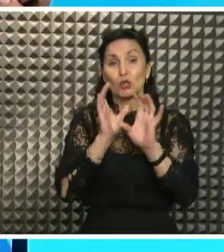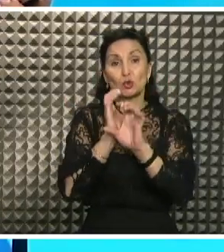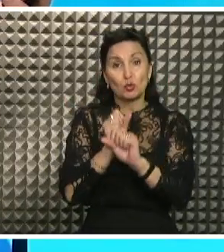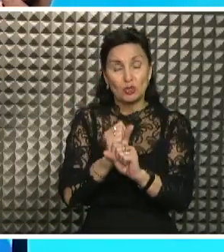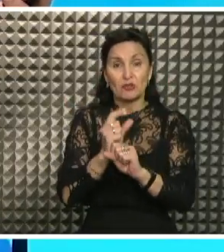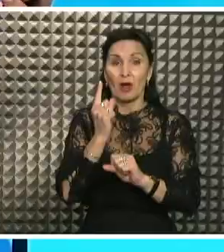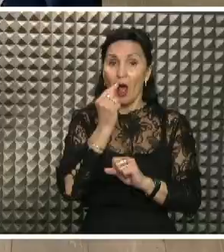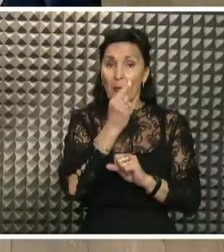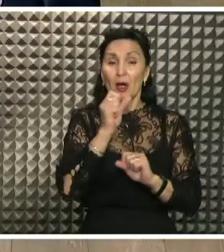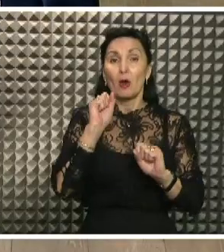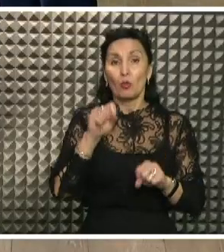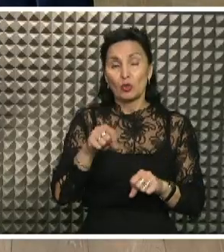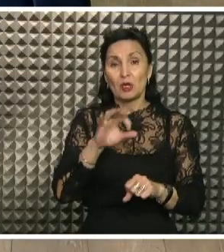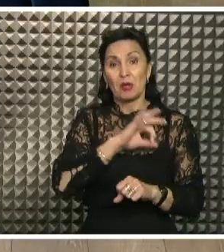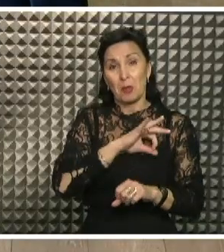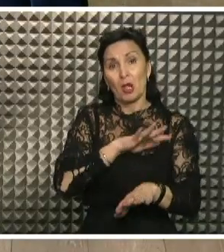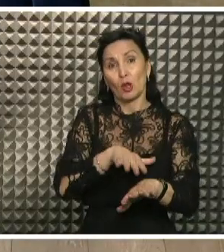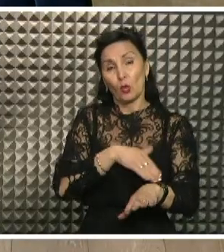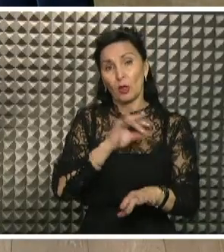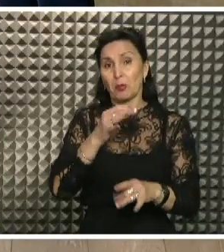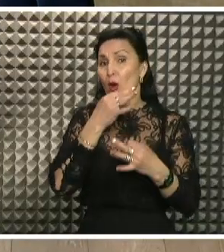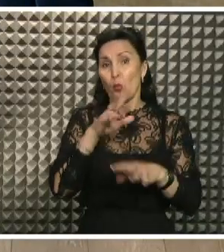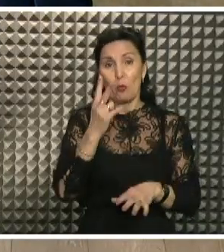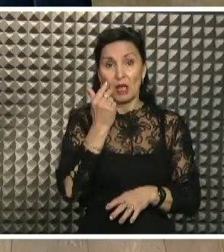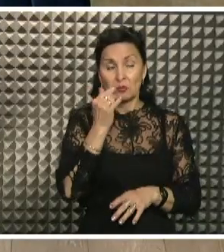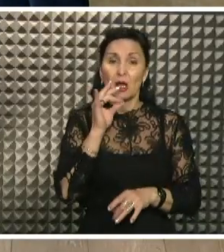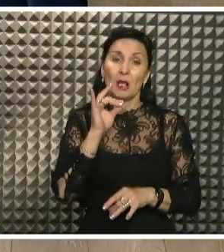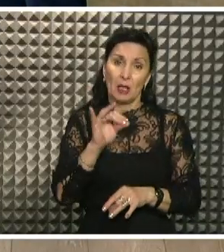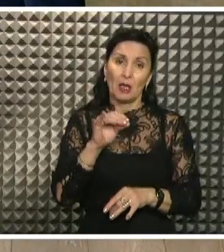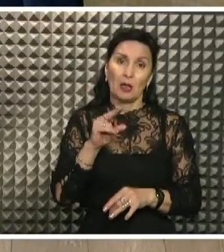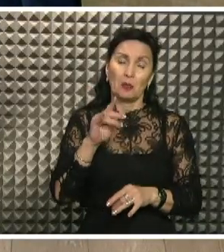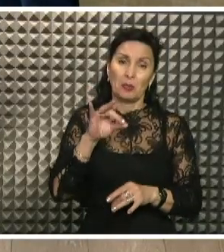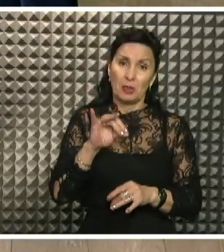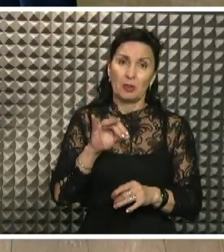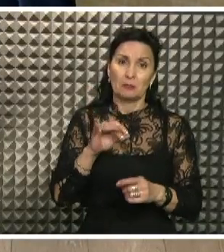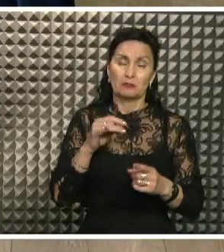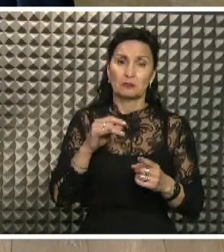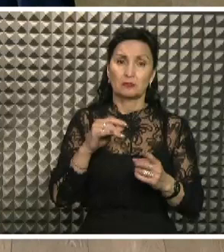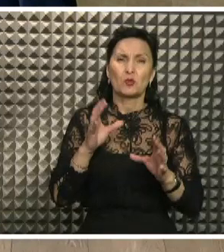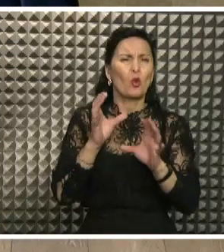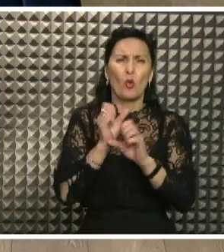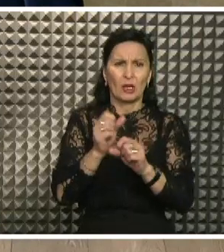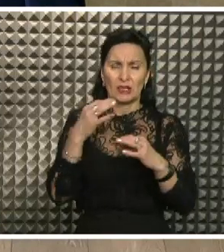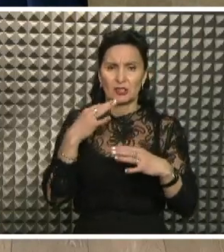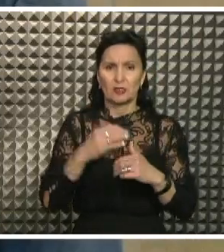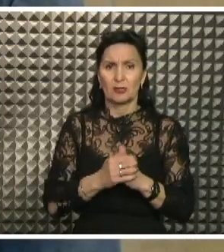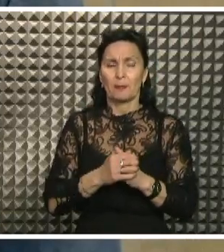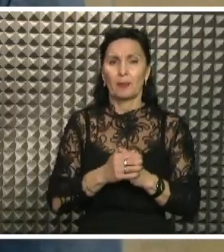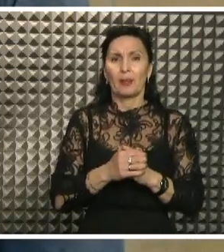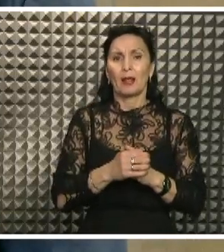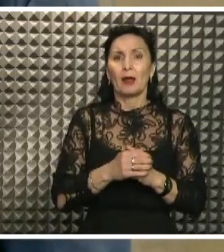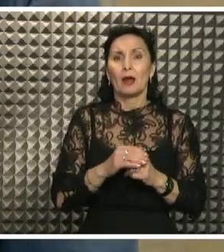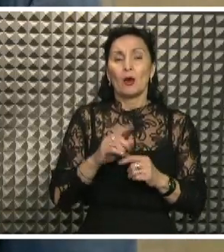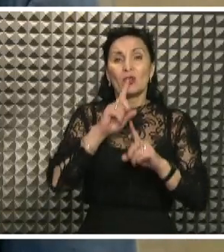сосудосуживающих капель можно применять долго и при любом насморке, и при сухости. Коротко прям. Ну, опять